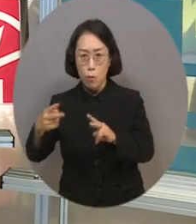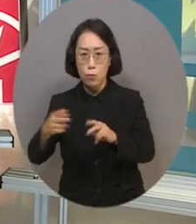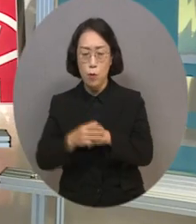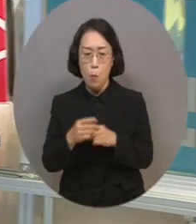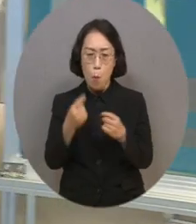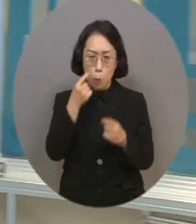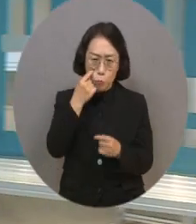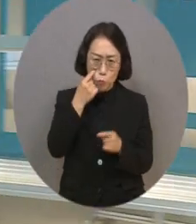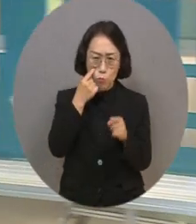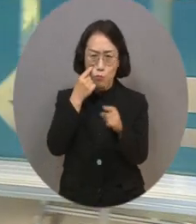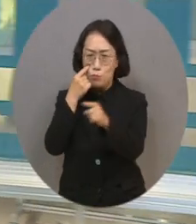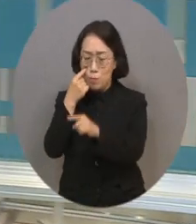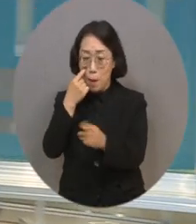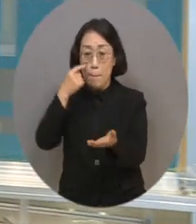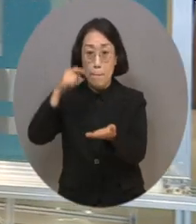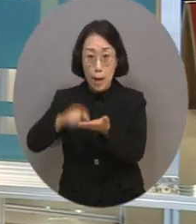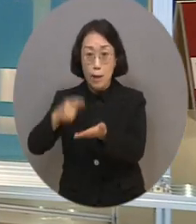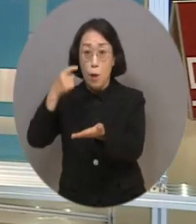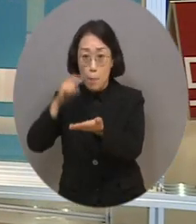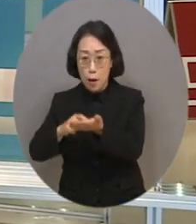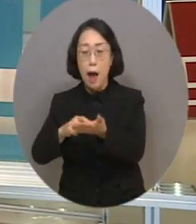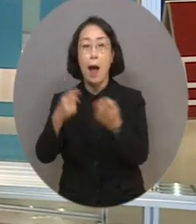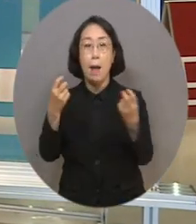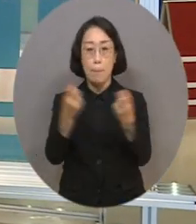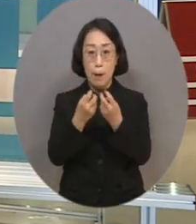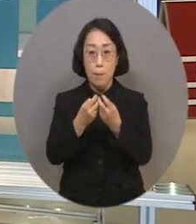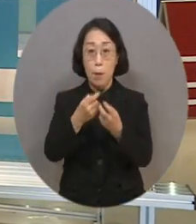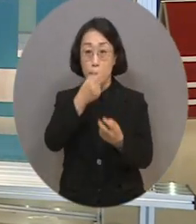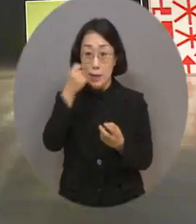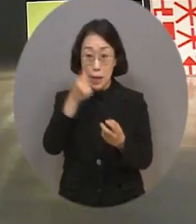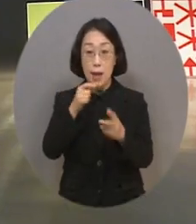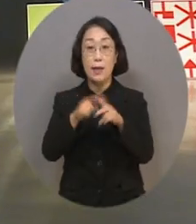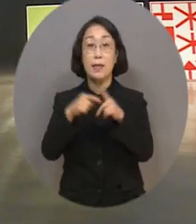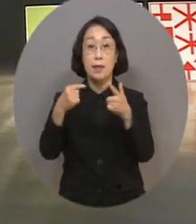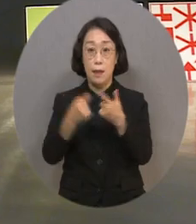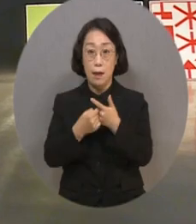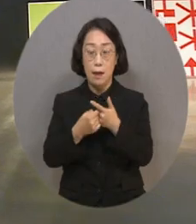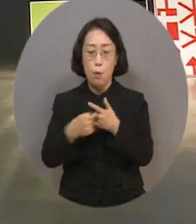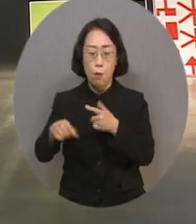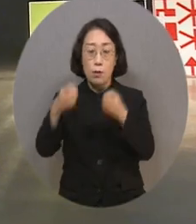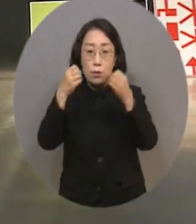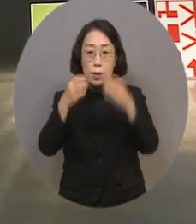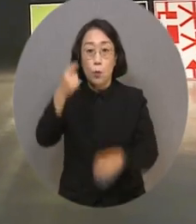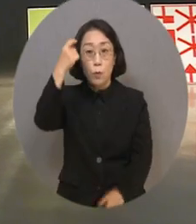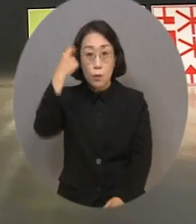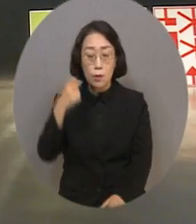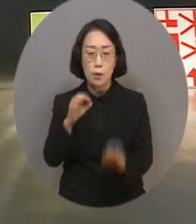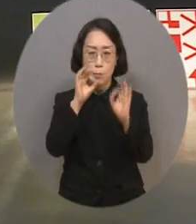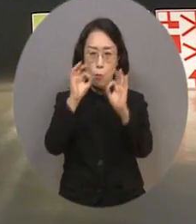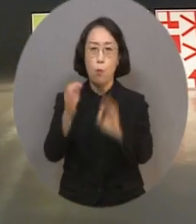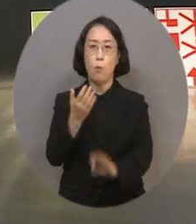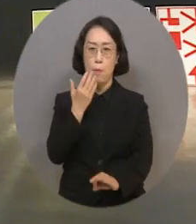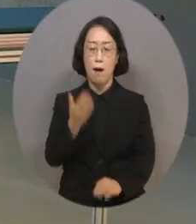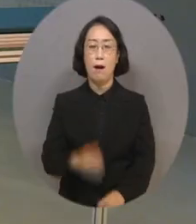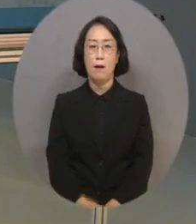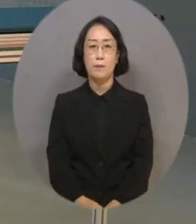찾아내고 개별 글자가 단어와 문장으로 만들어지는 과정에서 새로운 시각을 가질 수 있습니다.